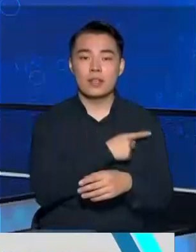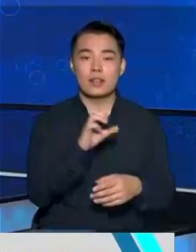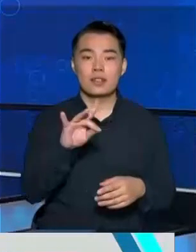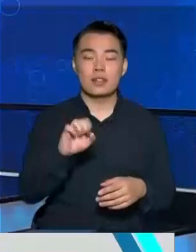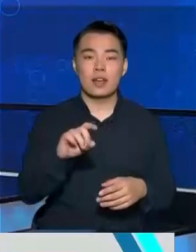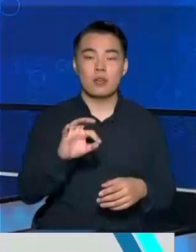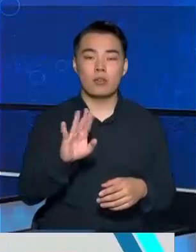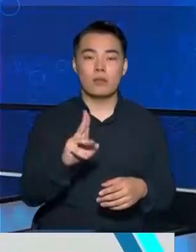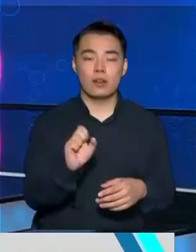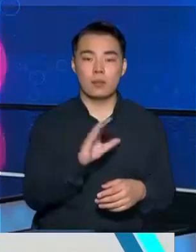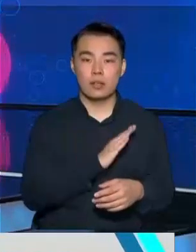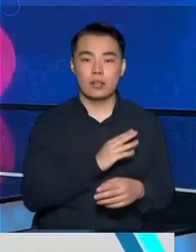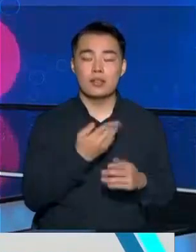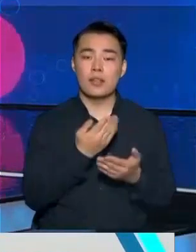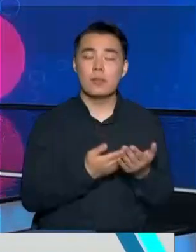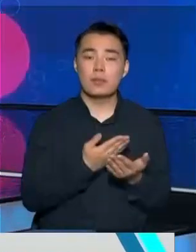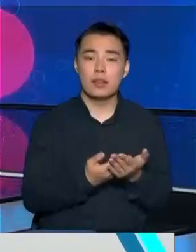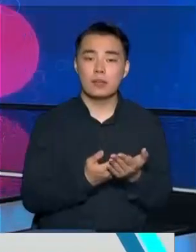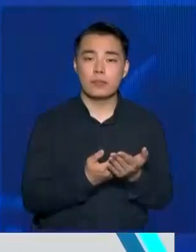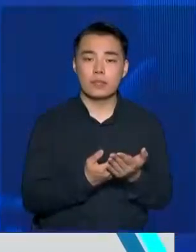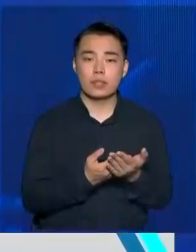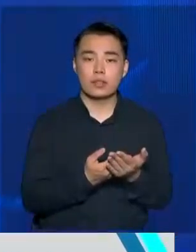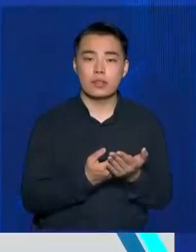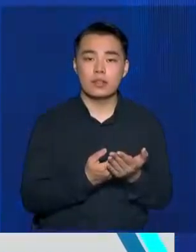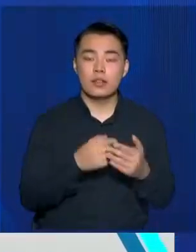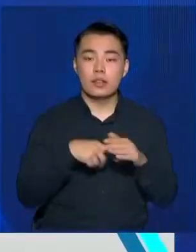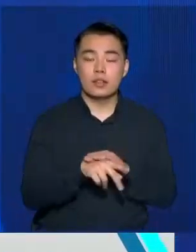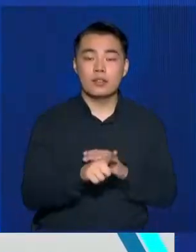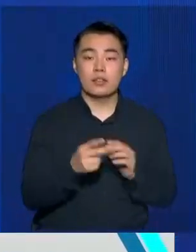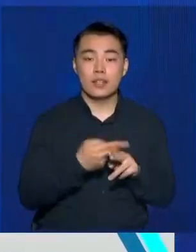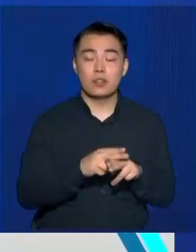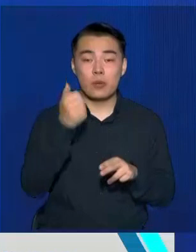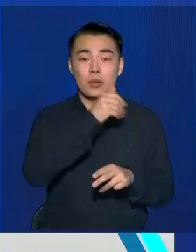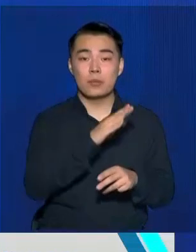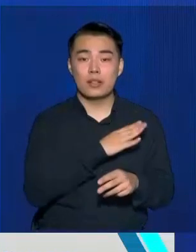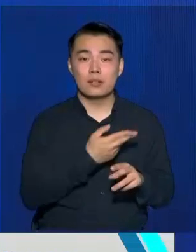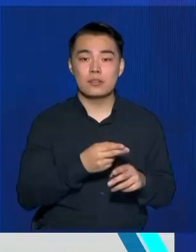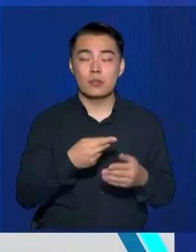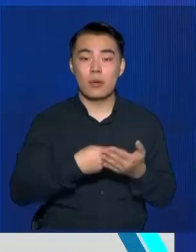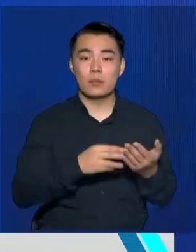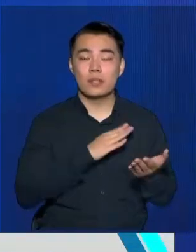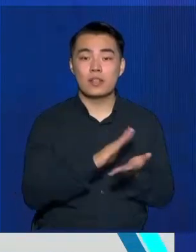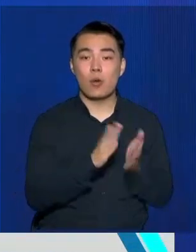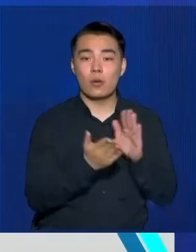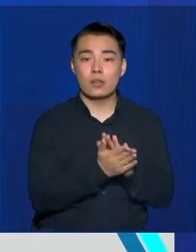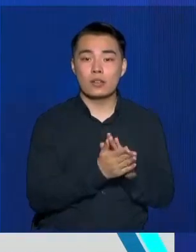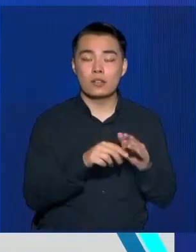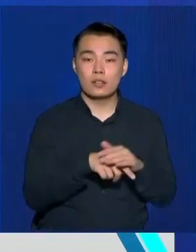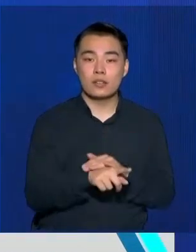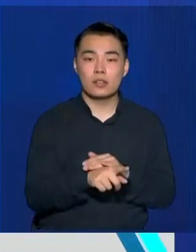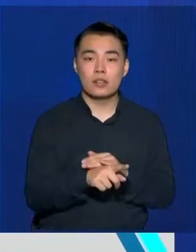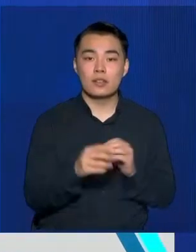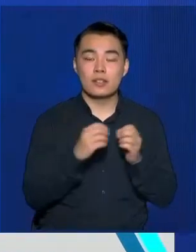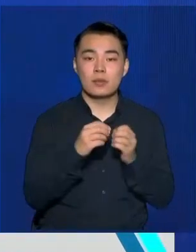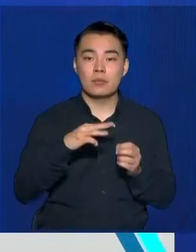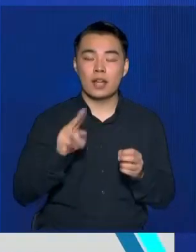страхования. Например, на этот год были заключены договора, соответствующие на около